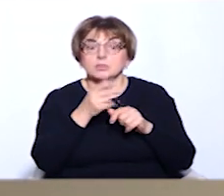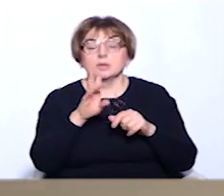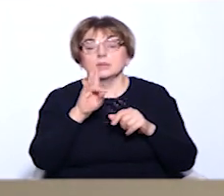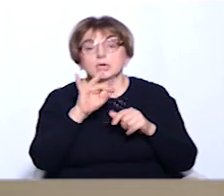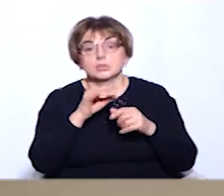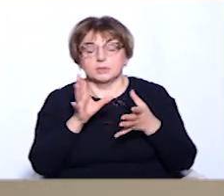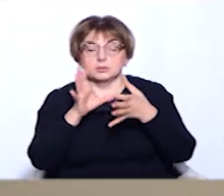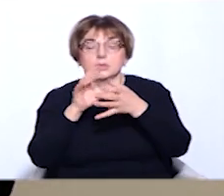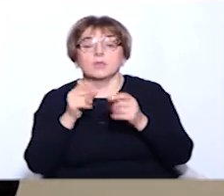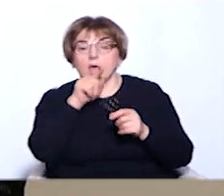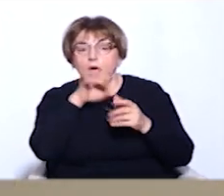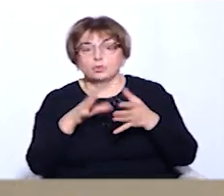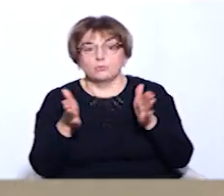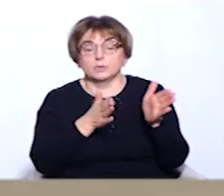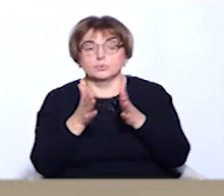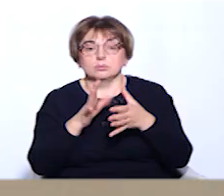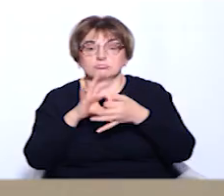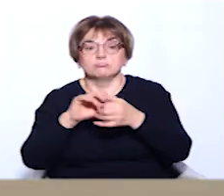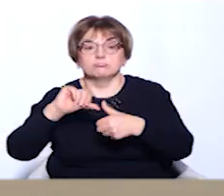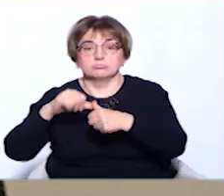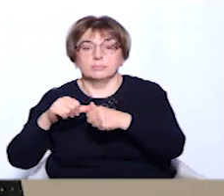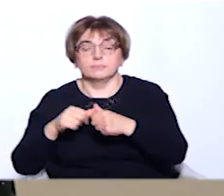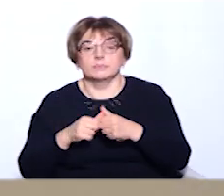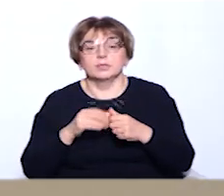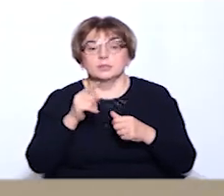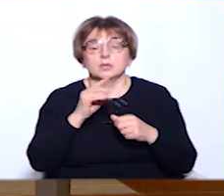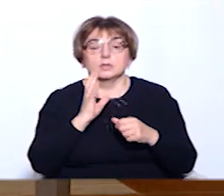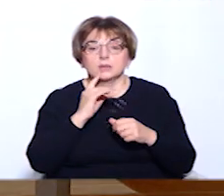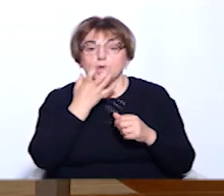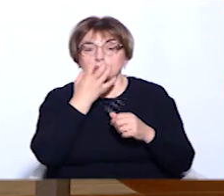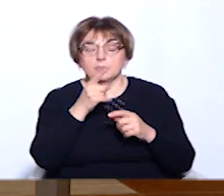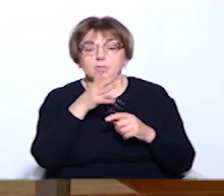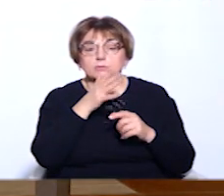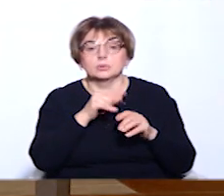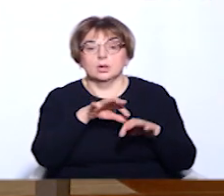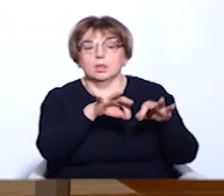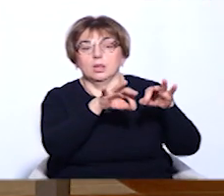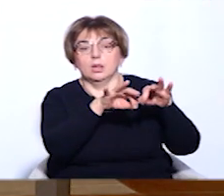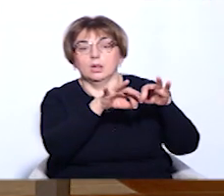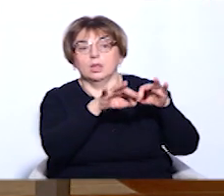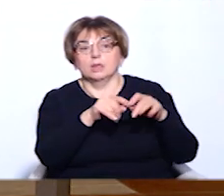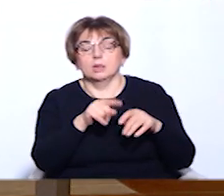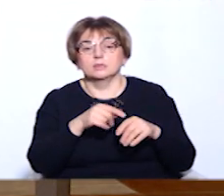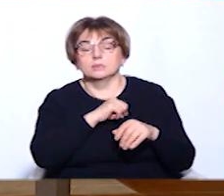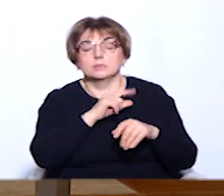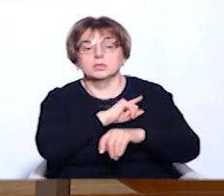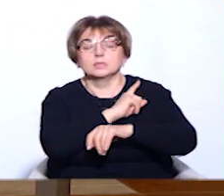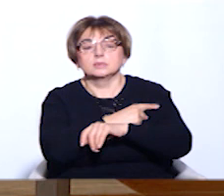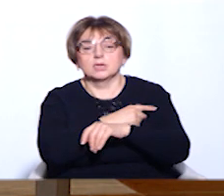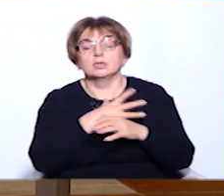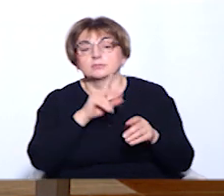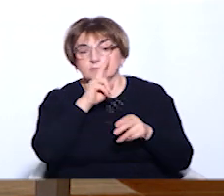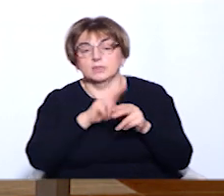შორის. სწორედ ამიტომაცაა, რომ ოთახის ტემპერატურაზე დიდი ხნის განმავლობაში წყალბადის ზეჟანგი კარგავს თავის